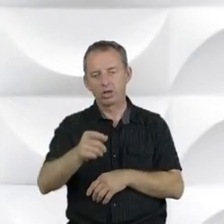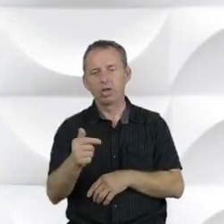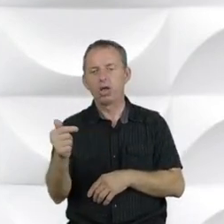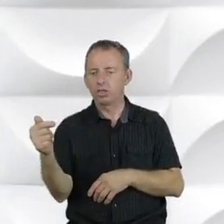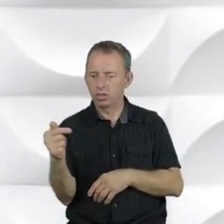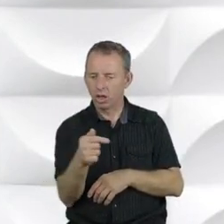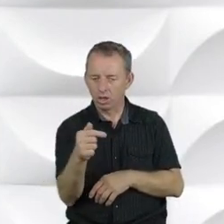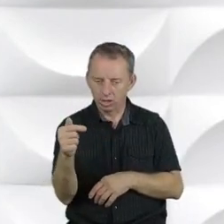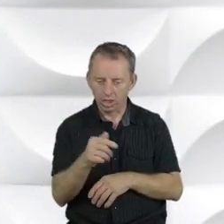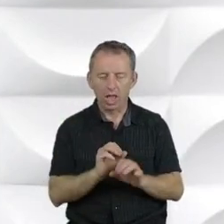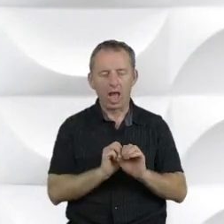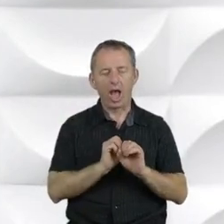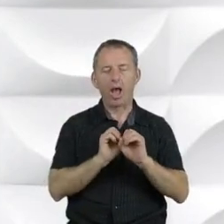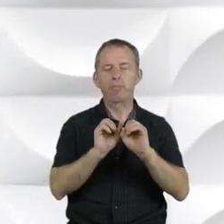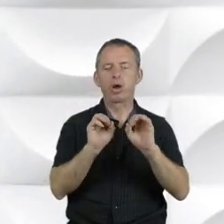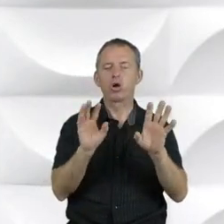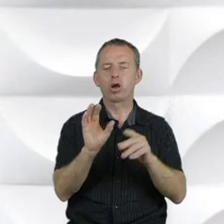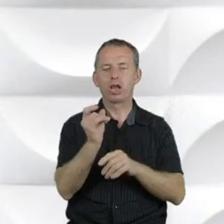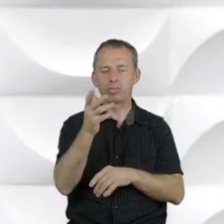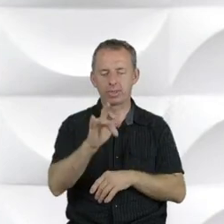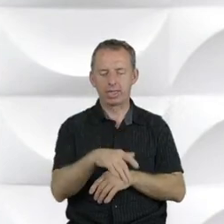dotyczące apokalipsy.